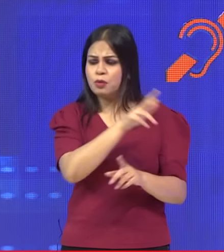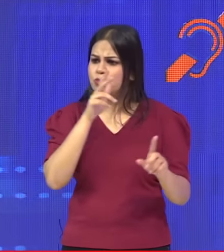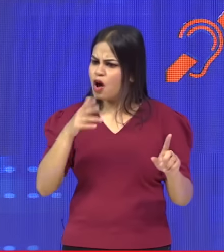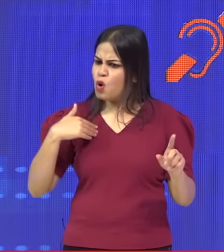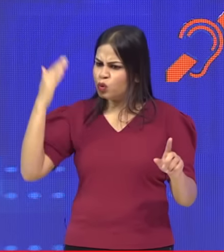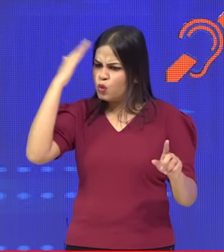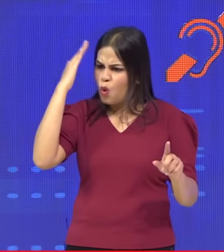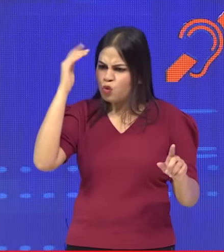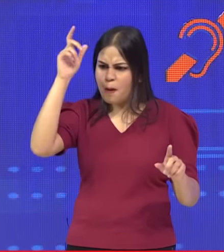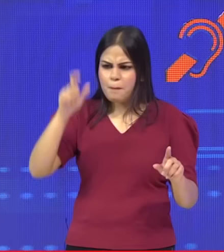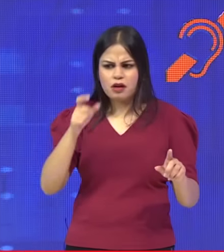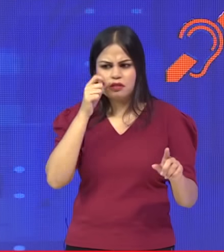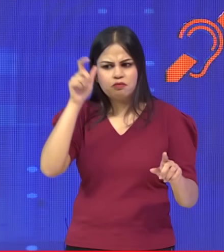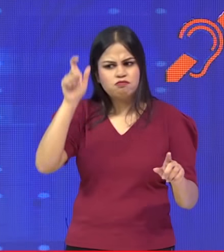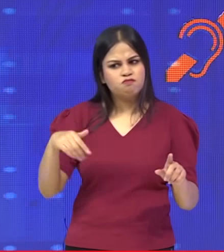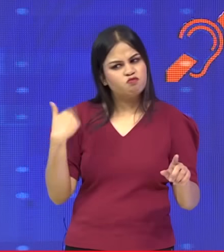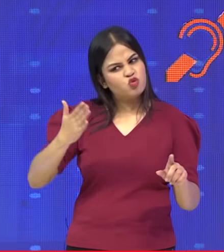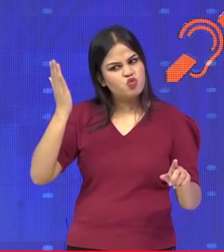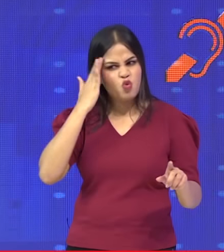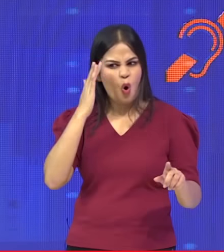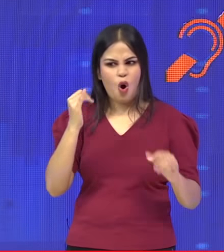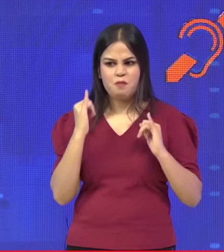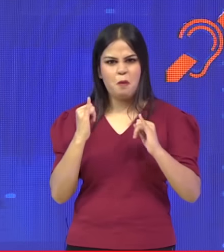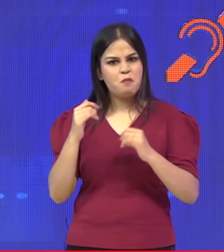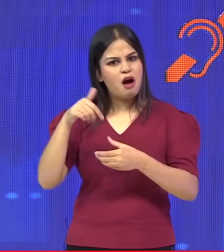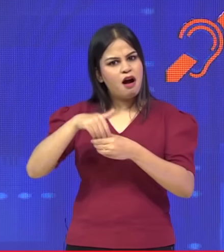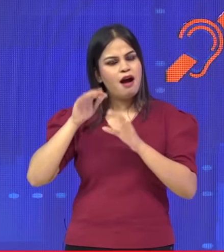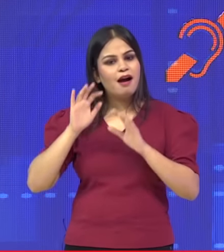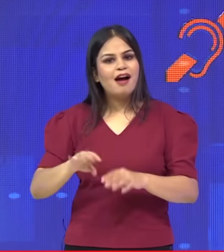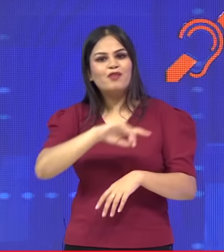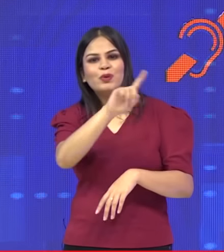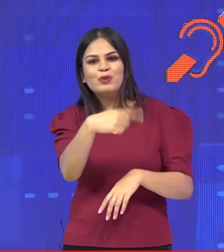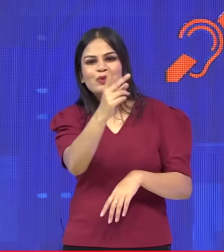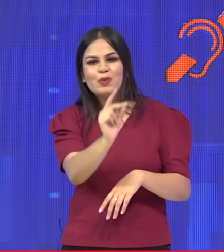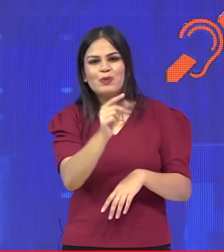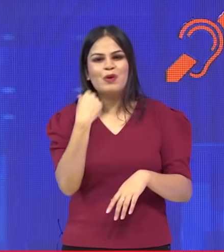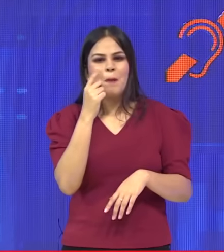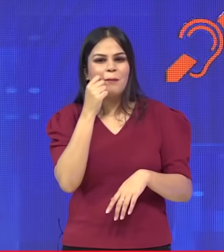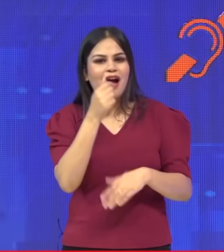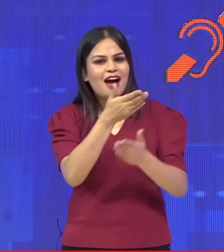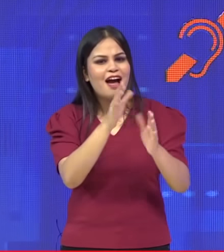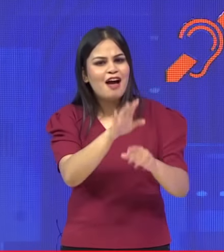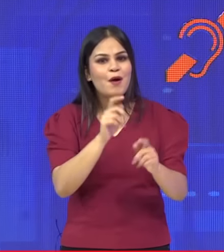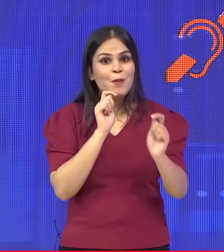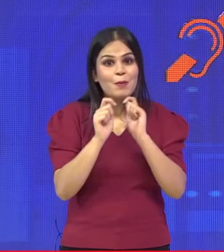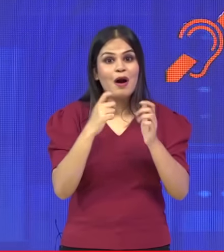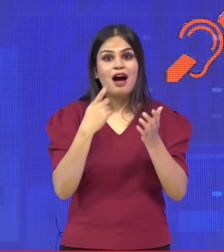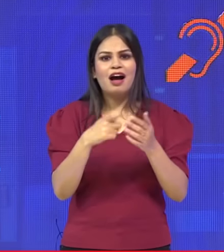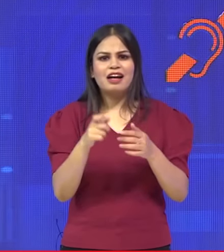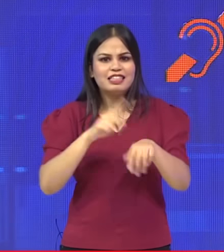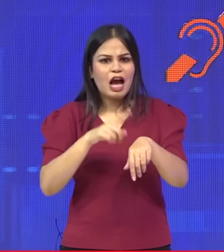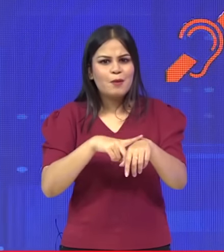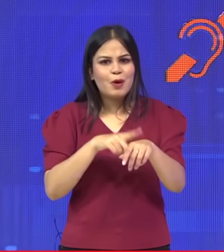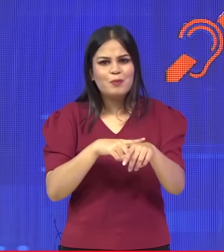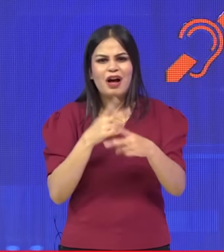नॉन दिस बाय तू बी लाइक दिस मेरे प्रवीण भाई साहब जो टाइम वीडियो के जो टाइम वीडियो